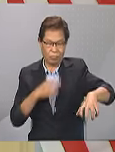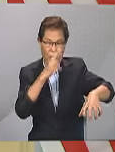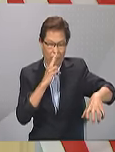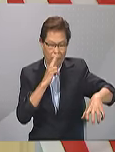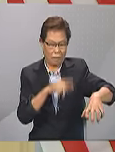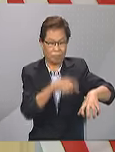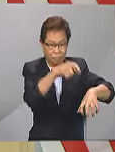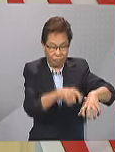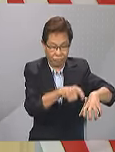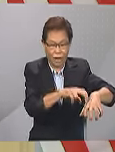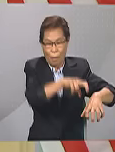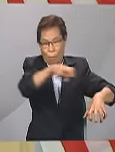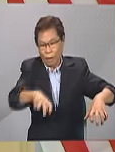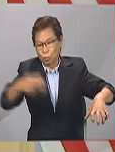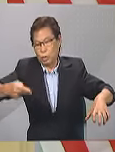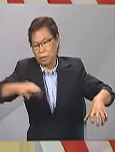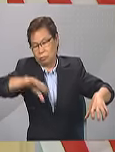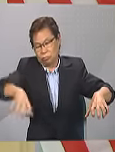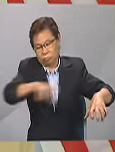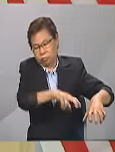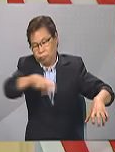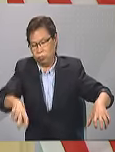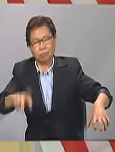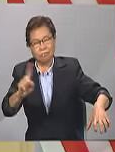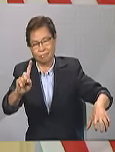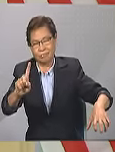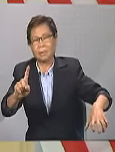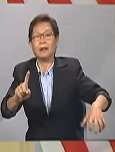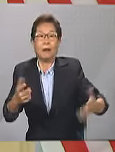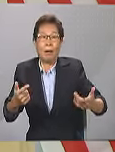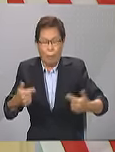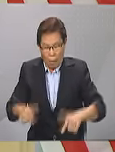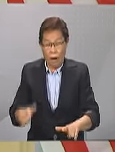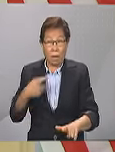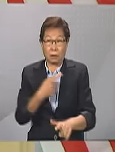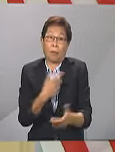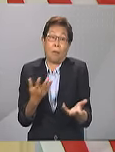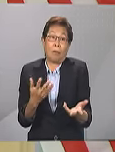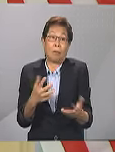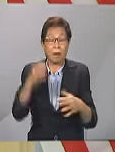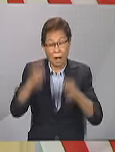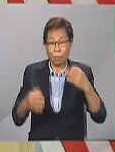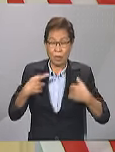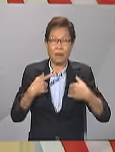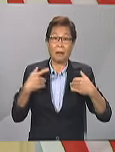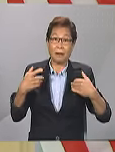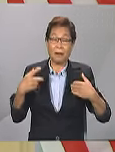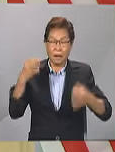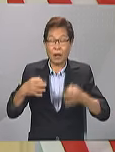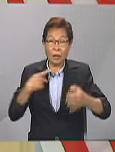memasuki zona hijau pada contoh dan app sejauh mana kebenaran kita kalau kena ada kelonggaran bisanya